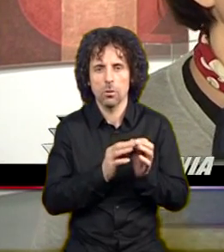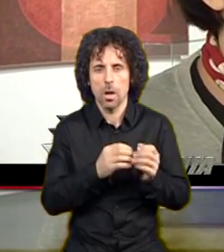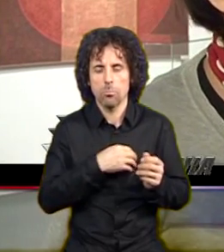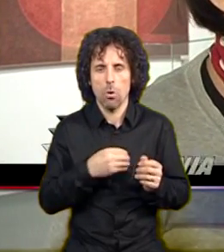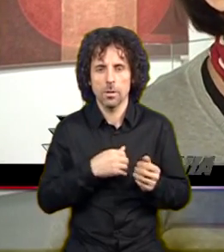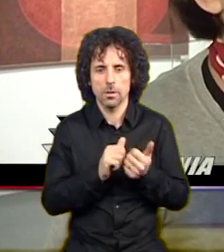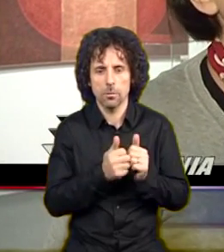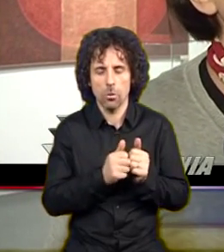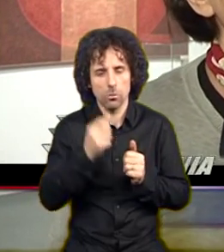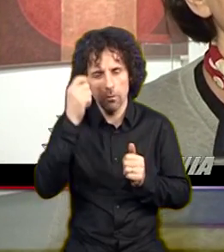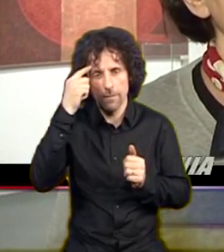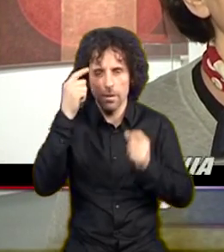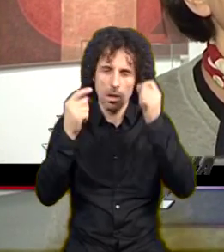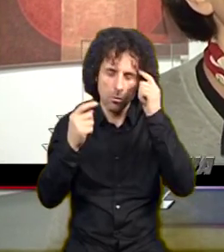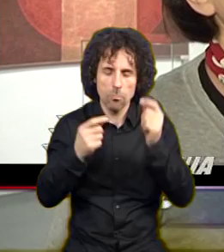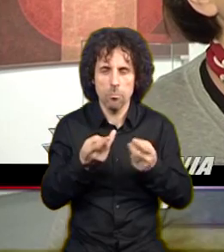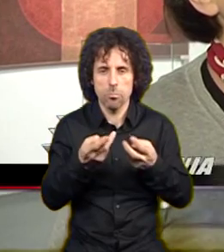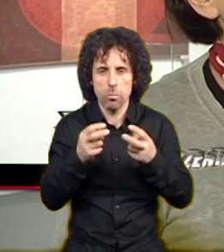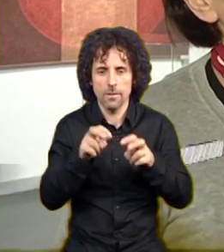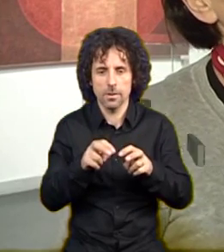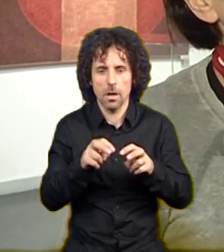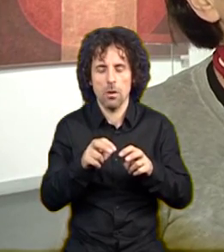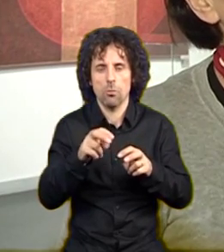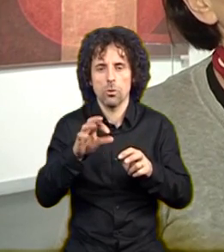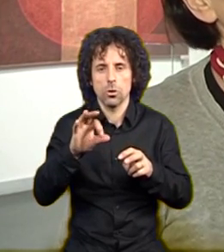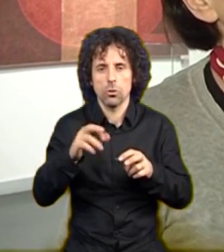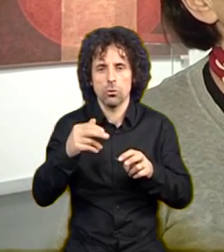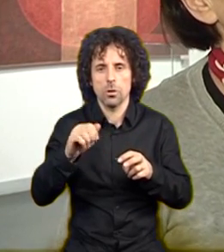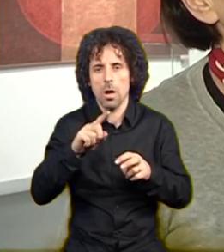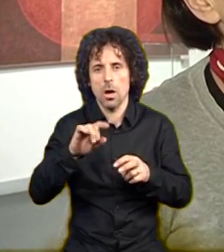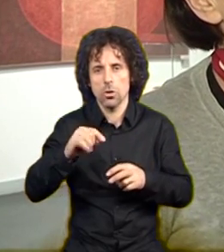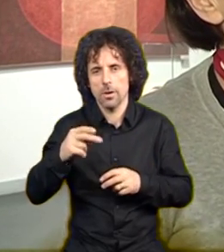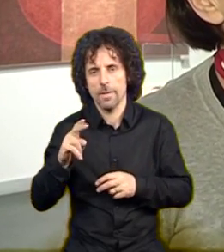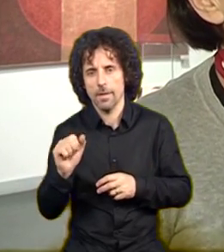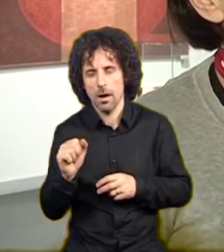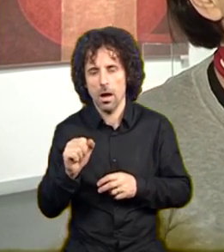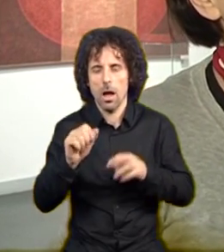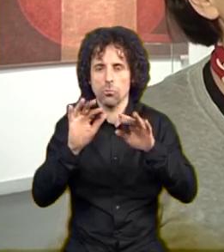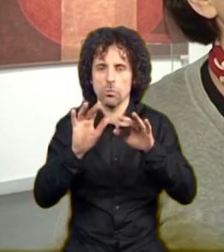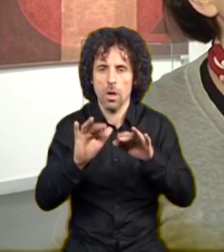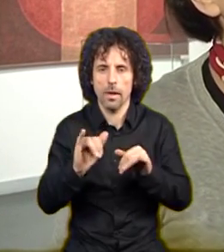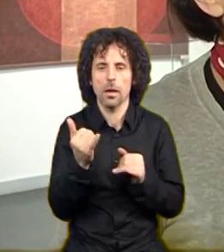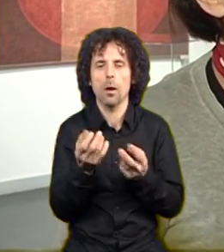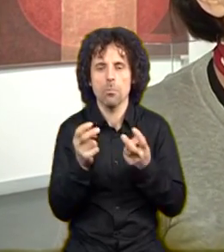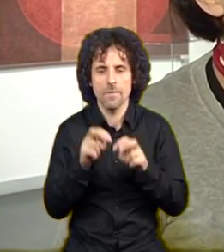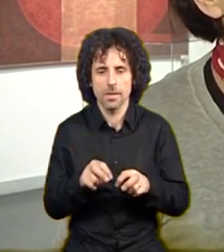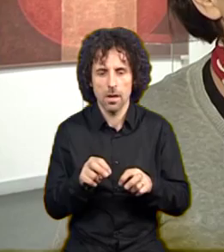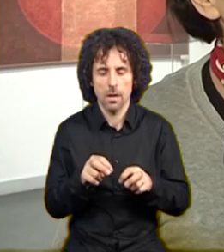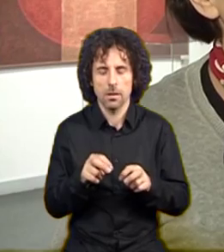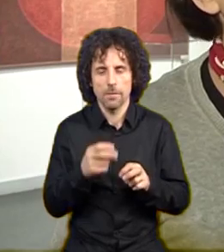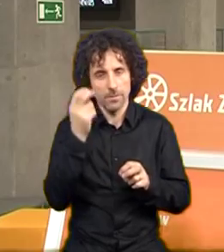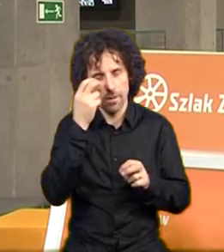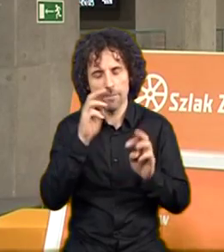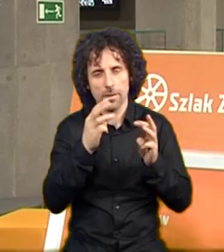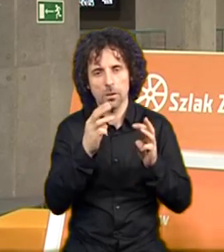polskiego sportu, ale również dowiedzą się, jak powstają na przykład śnieżynki. Jak powstaje śnieg, skąd się